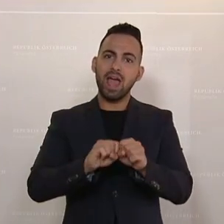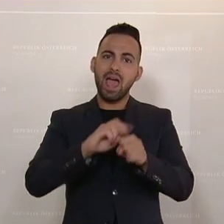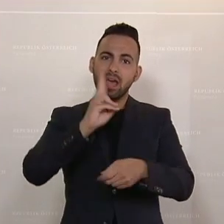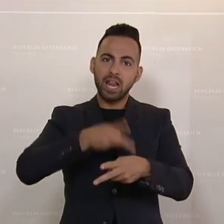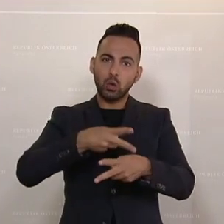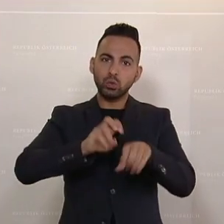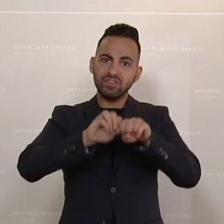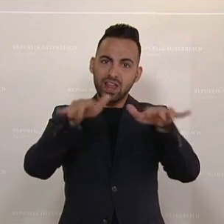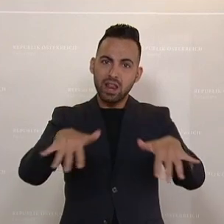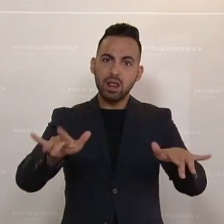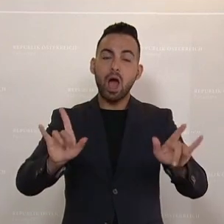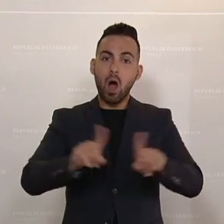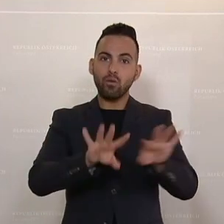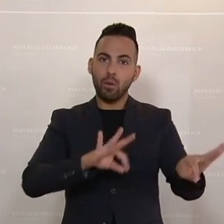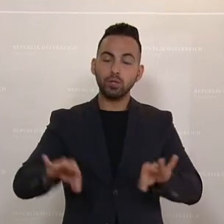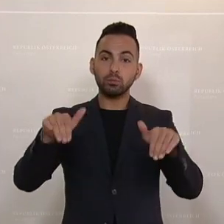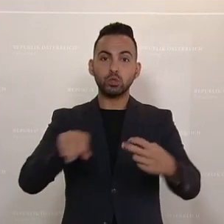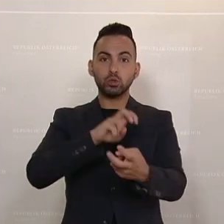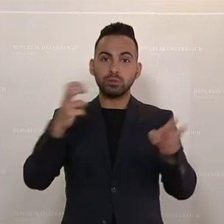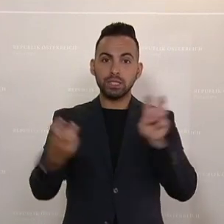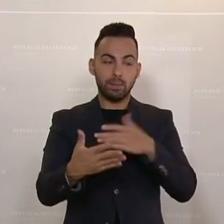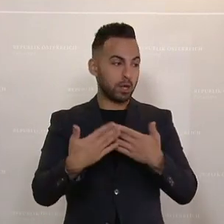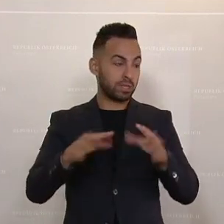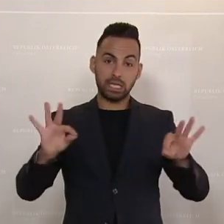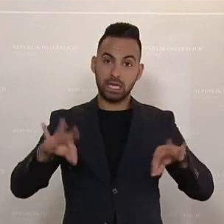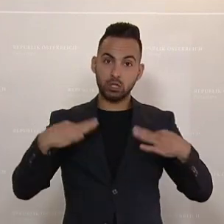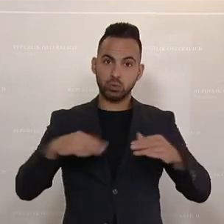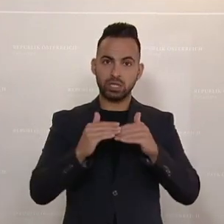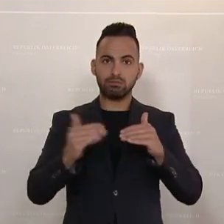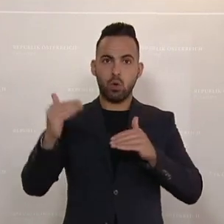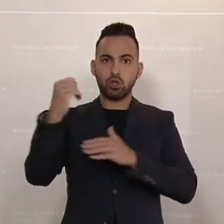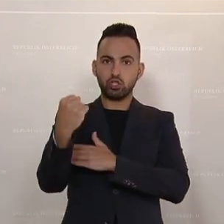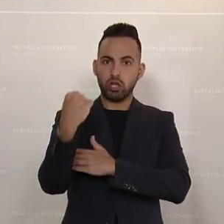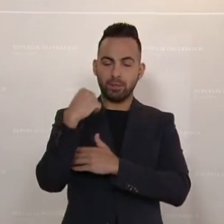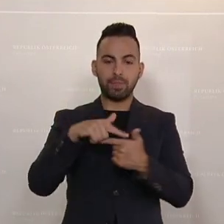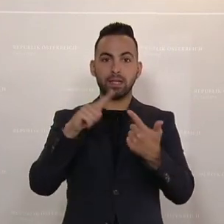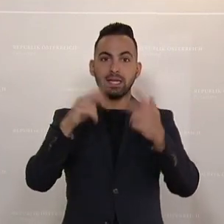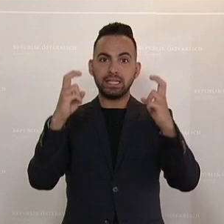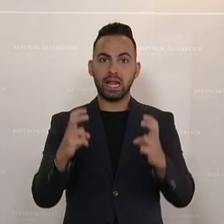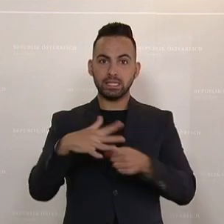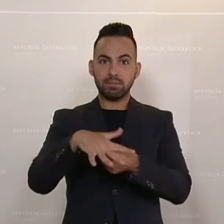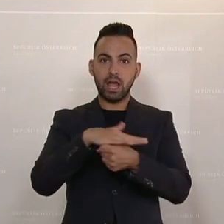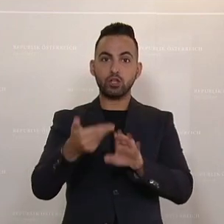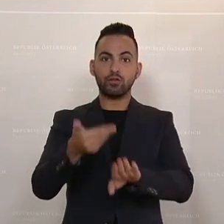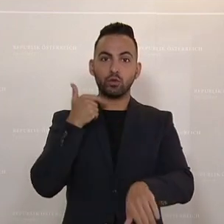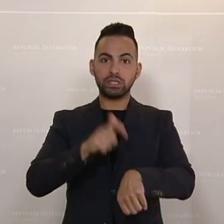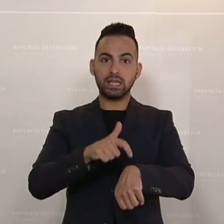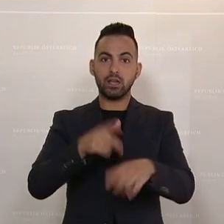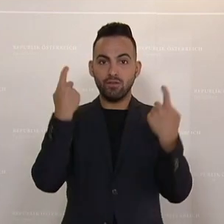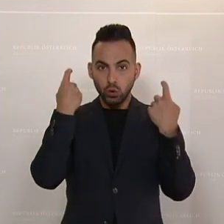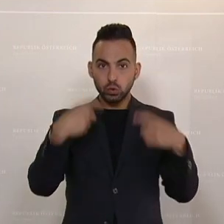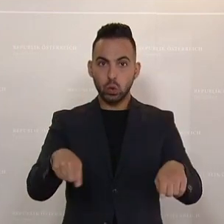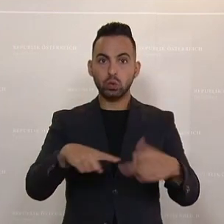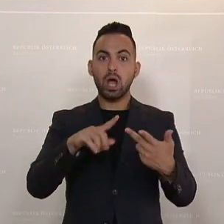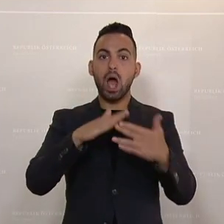vorzubereiten, die gehören halt auch mal umgesetzt. Die Stärkung der Gesundheitsbehörden, die Stärkung des niedergelassenen Bereichs zur frühzeitigen Versorgung mit Hausvisiten